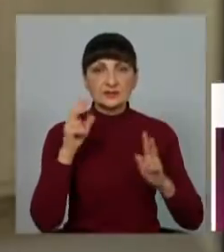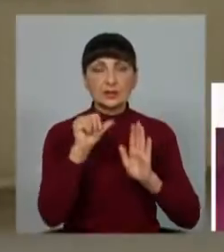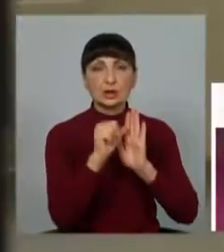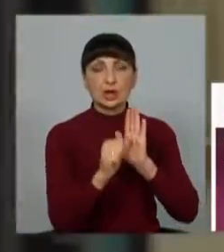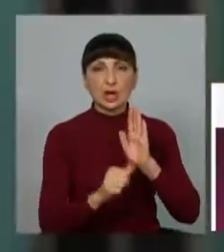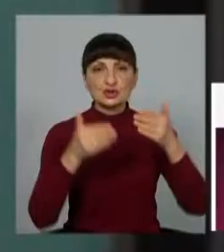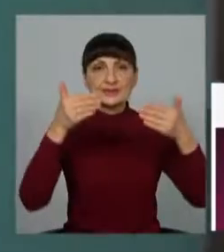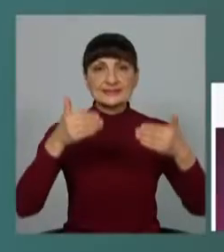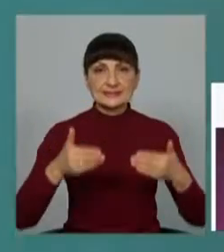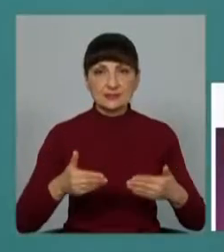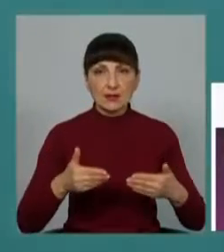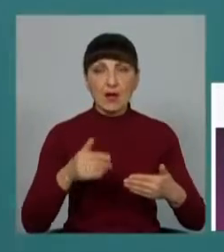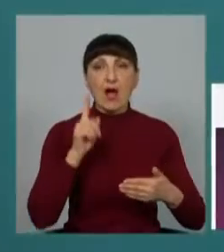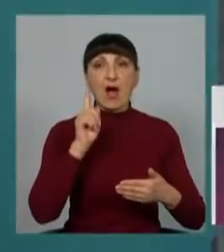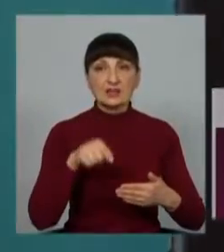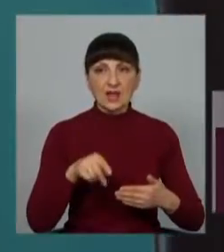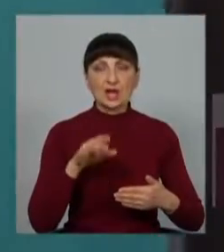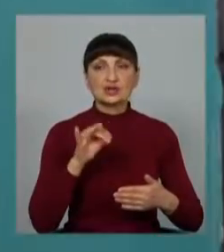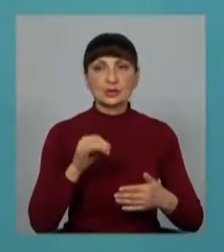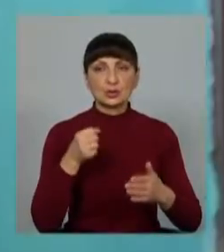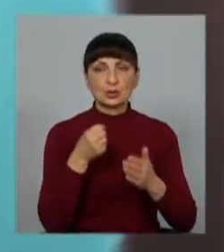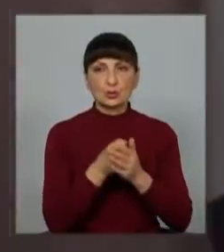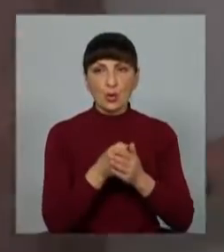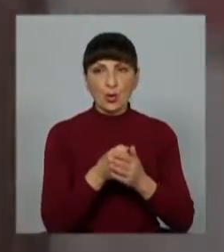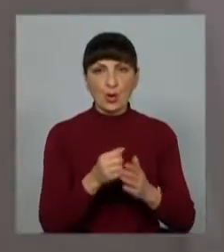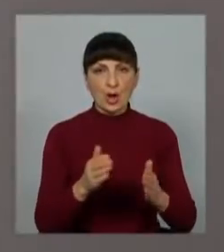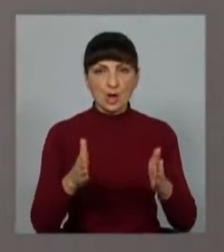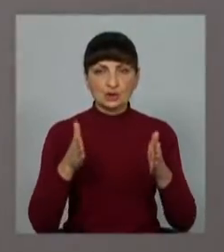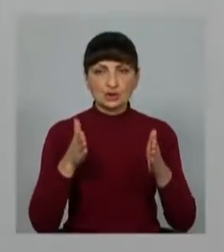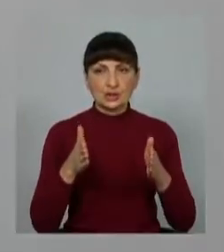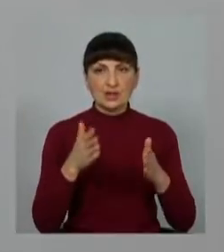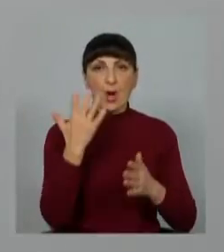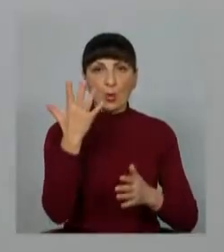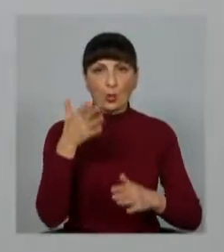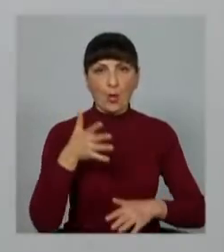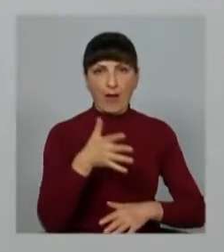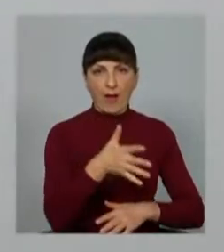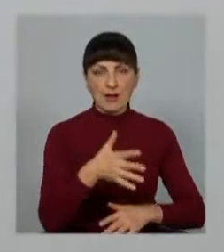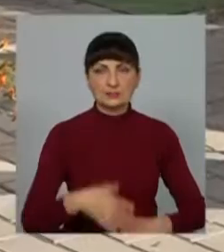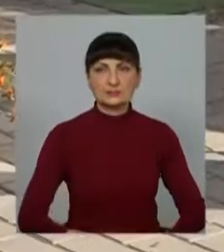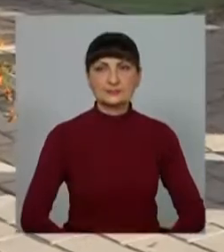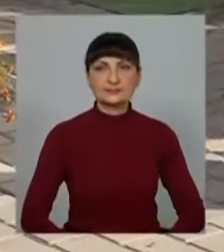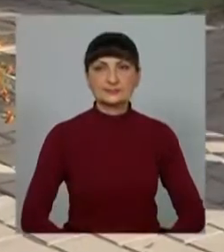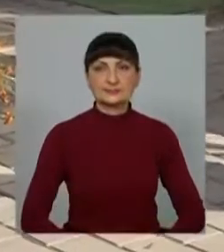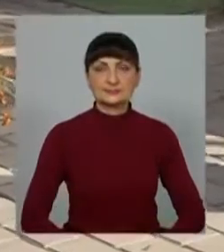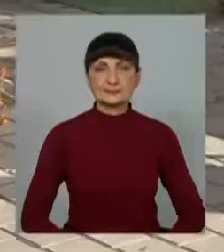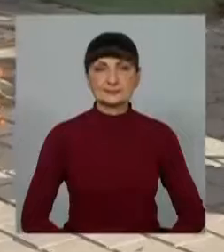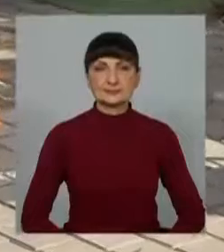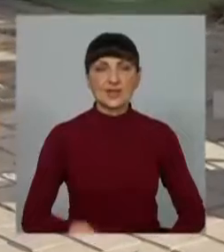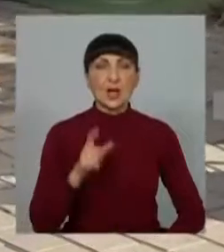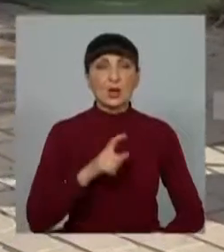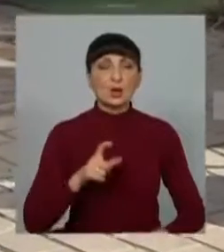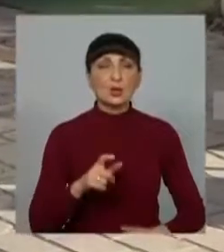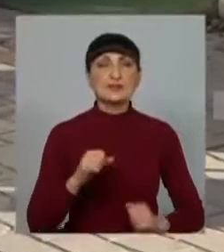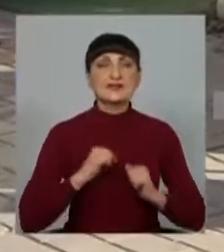трещины на стенах. А некоторые из них достигают такой ширины, что залезает целая рука. Без крайней надобности местные